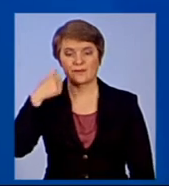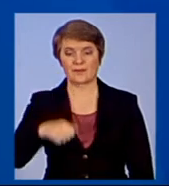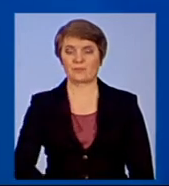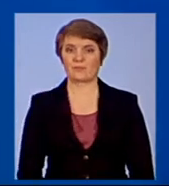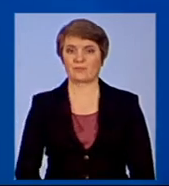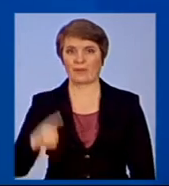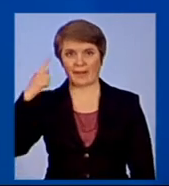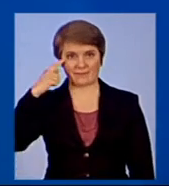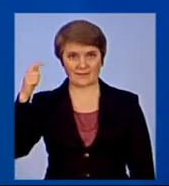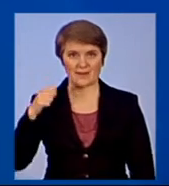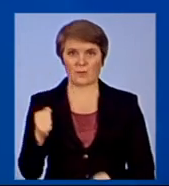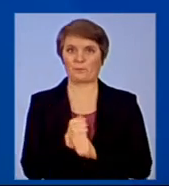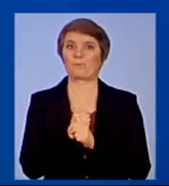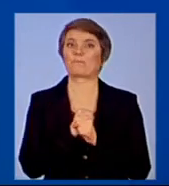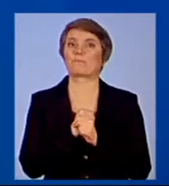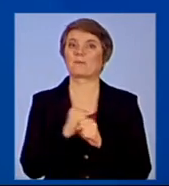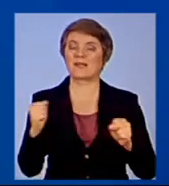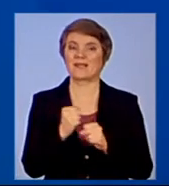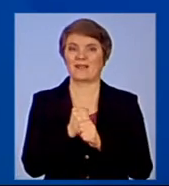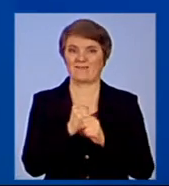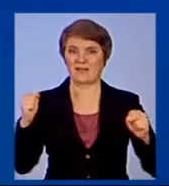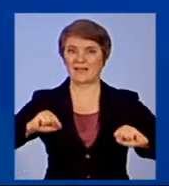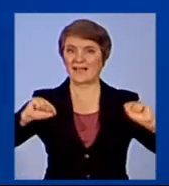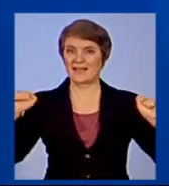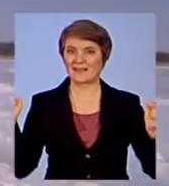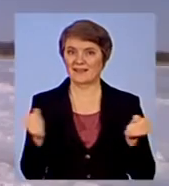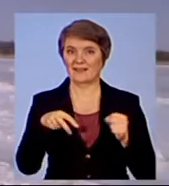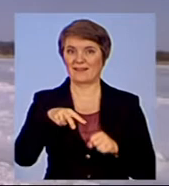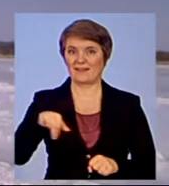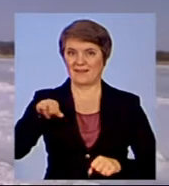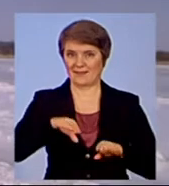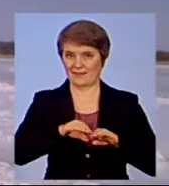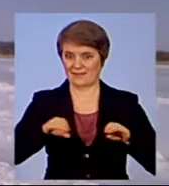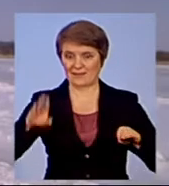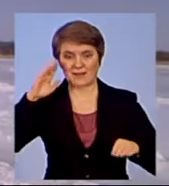У Китаї підірвали літ на річці Хейлунцзян.